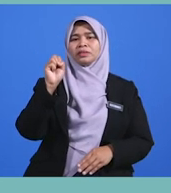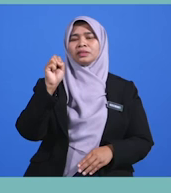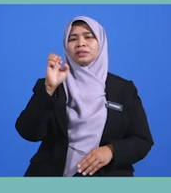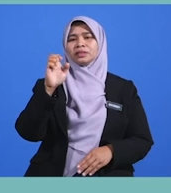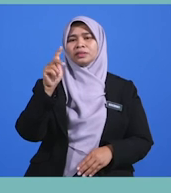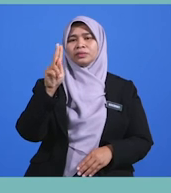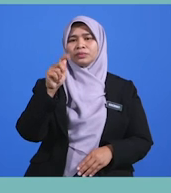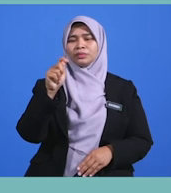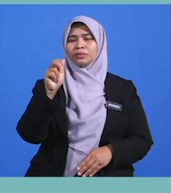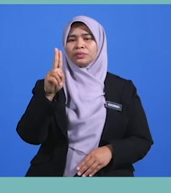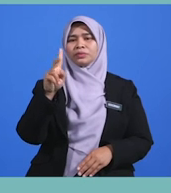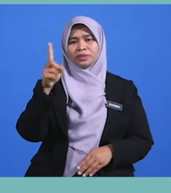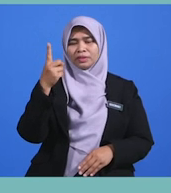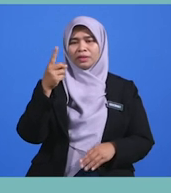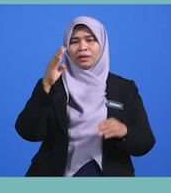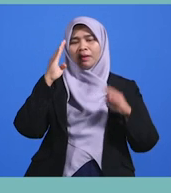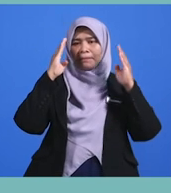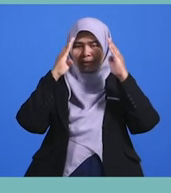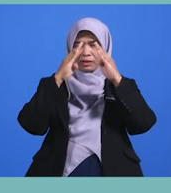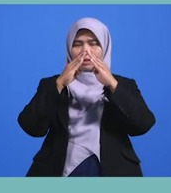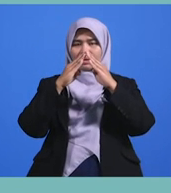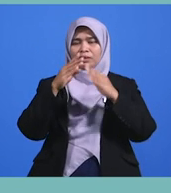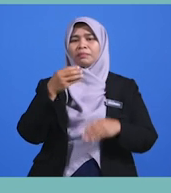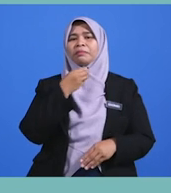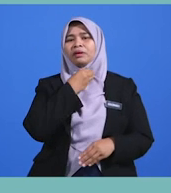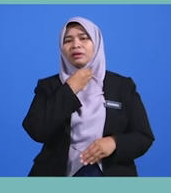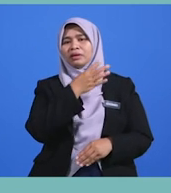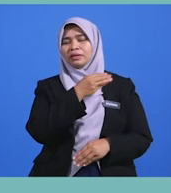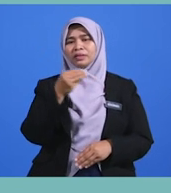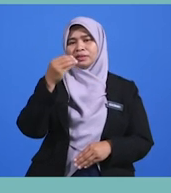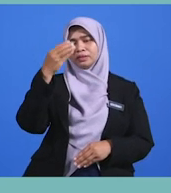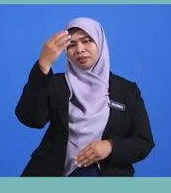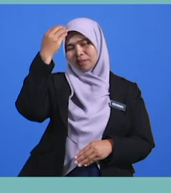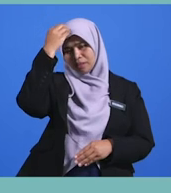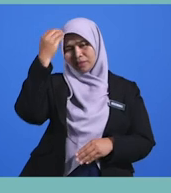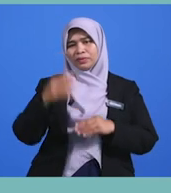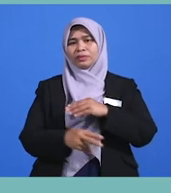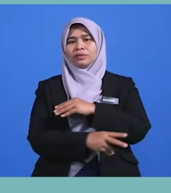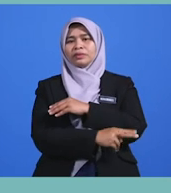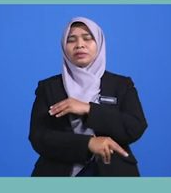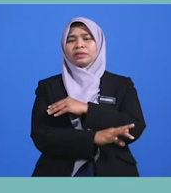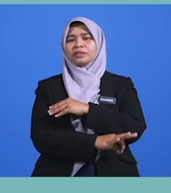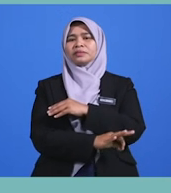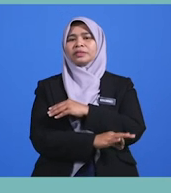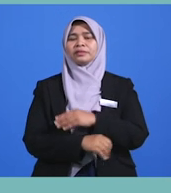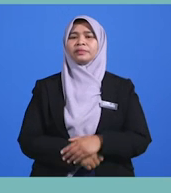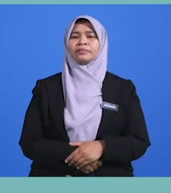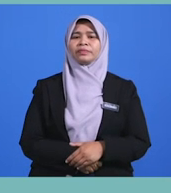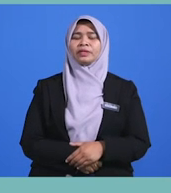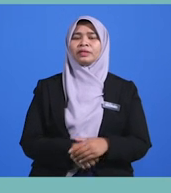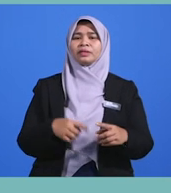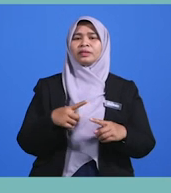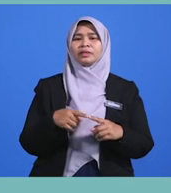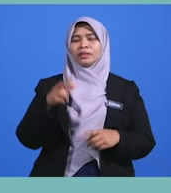buah negeri iaitu Pahang, Perak, Selangor dan Negeri Sembilan. Apabila Kerajaan